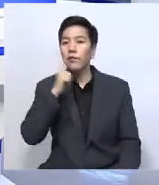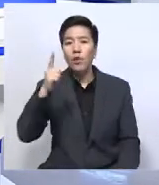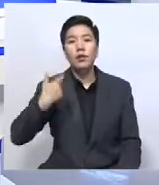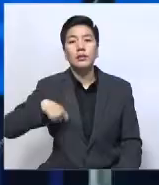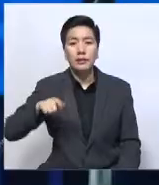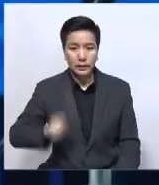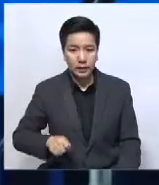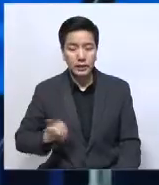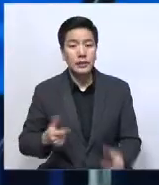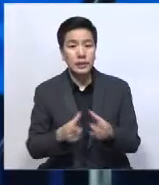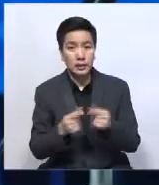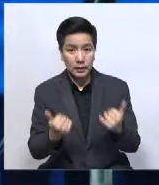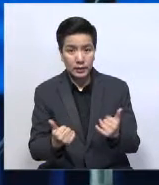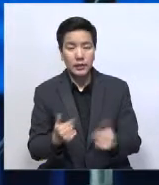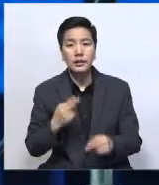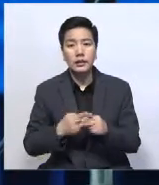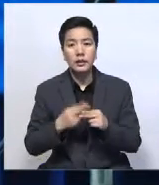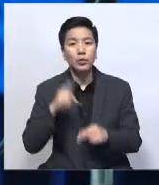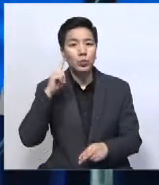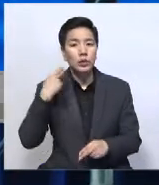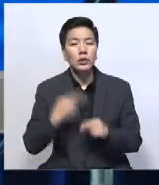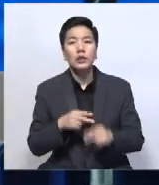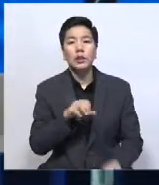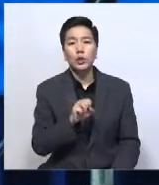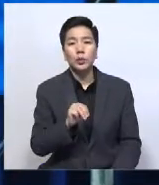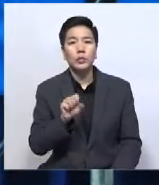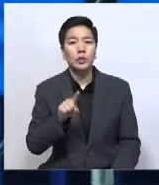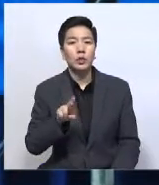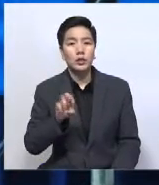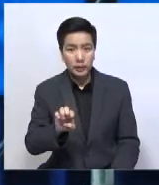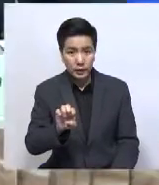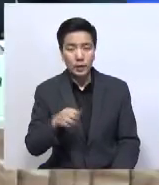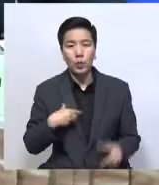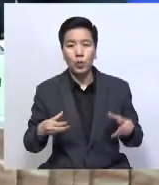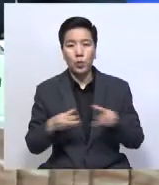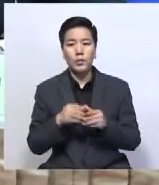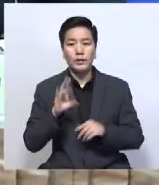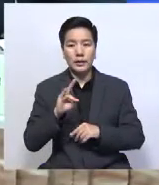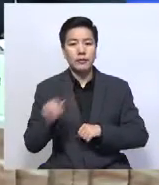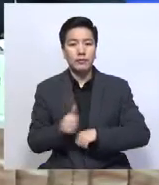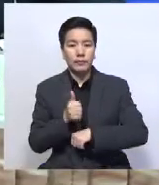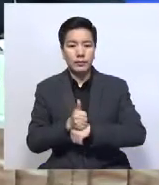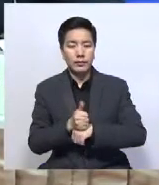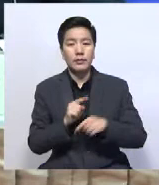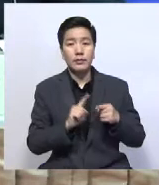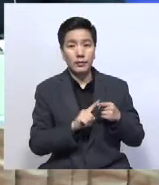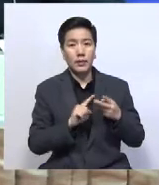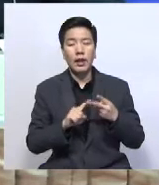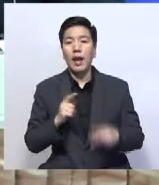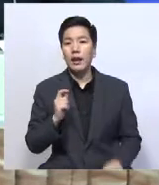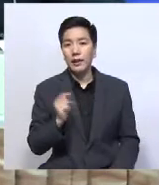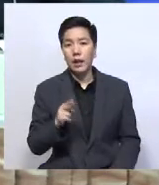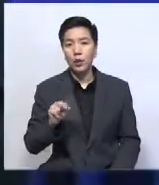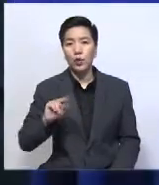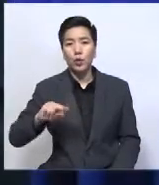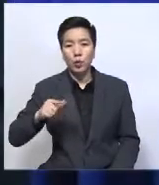ลค่ะความคืบหน้าเรื่องนี้นะคะเปิดเผยโดยนางสมศรีวัฒนไพศาลอธิบดีอัยการภาค7ค่ะพร้อมด้วยนายธนงประภาอัยการ